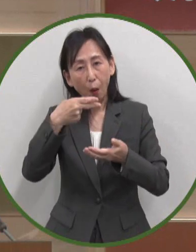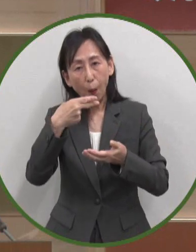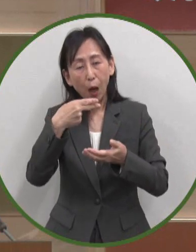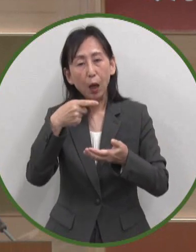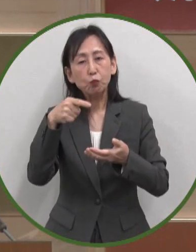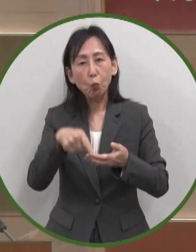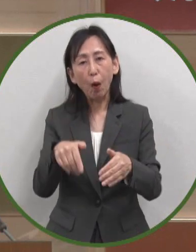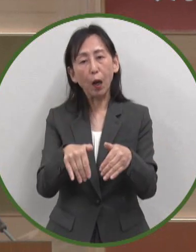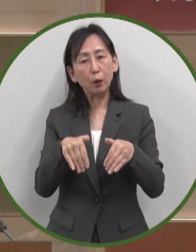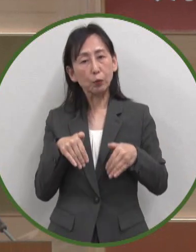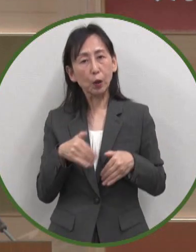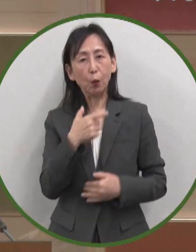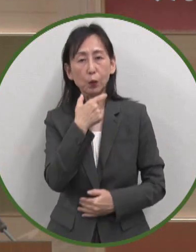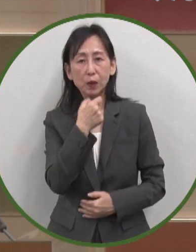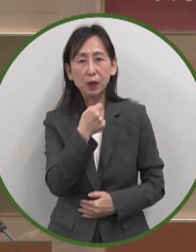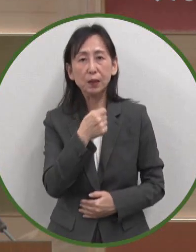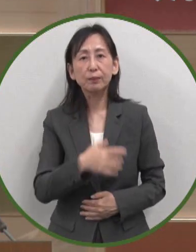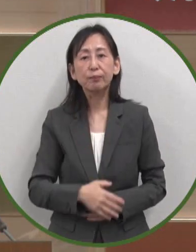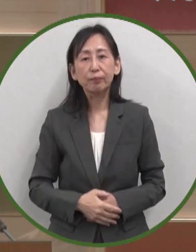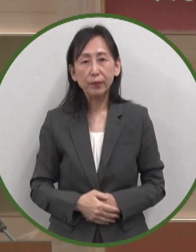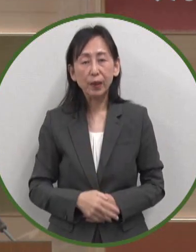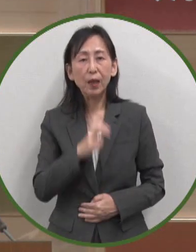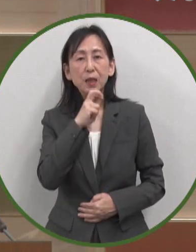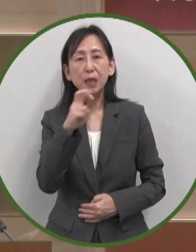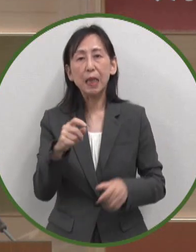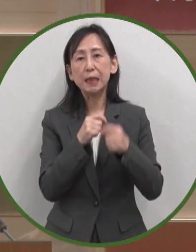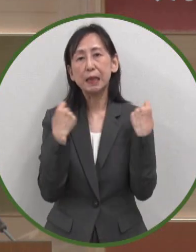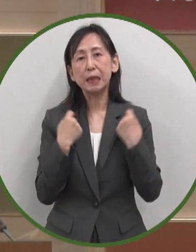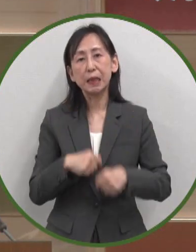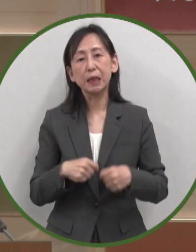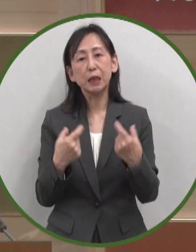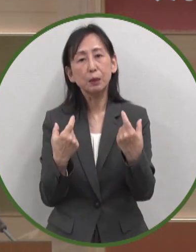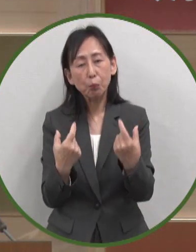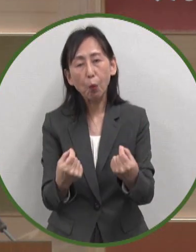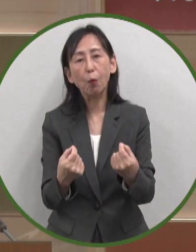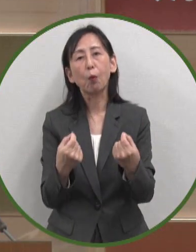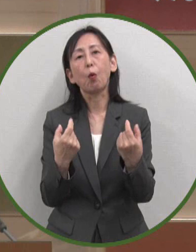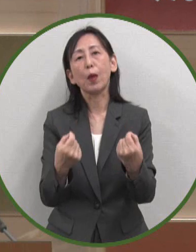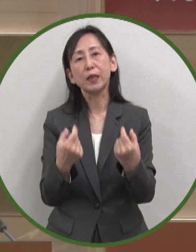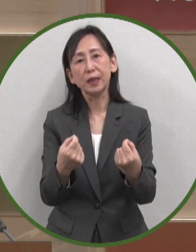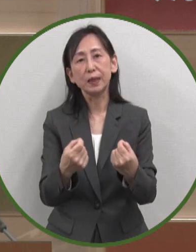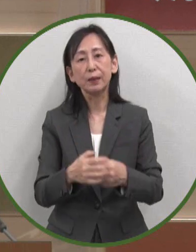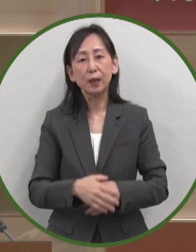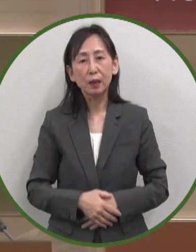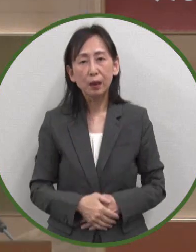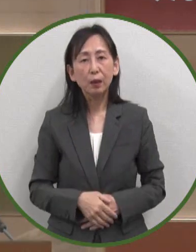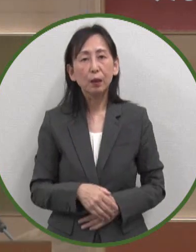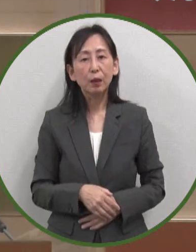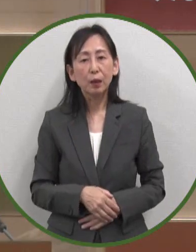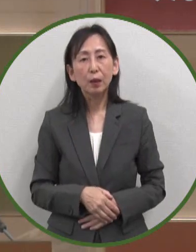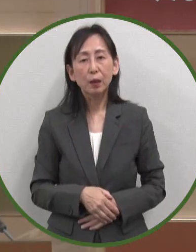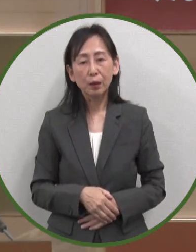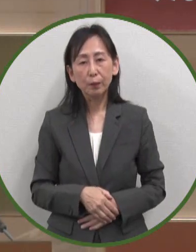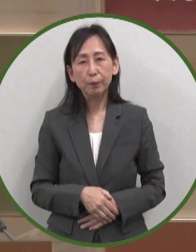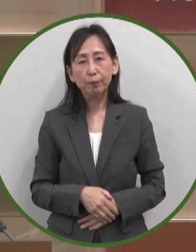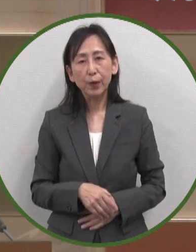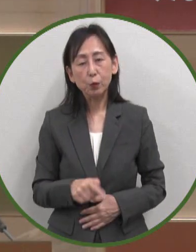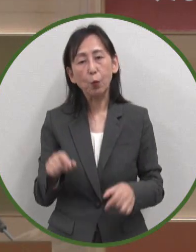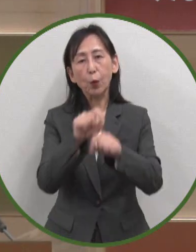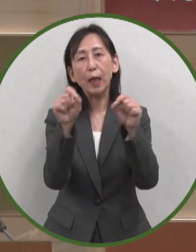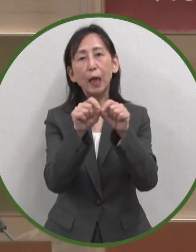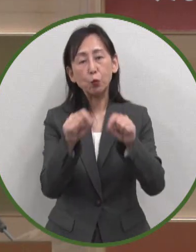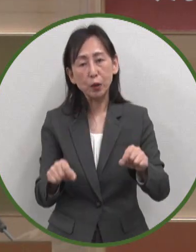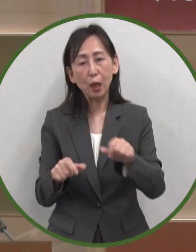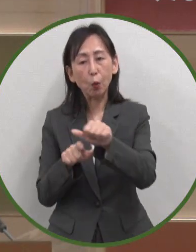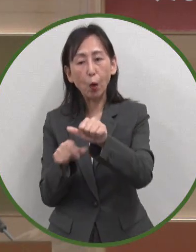ただくといったようなことで、成人式も同様ですけれども、まあ、そういう対応をしていただくことによって、